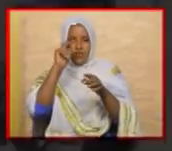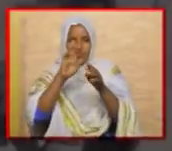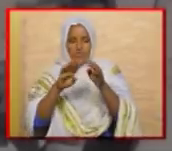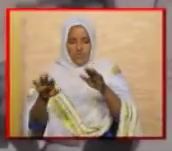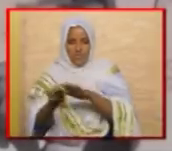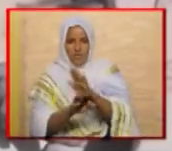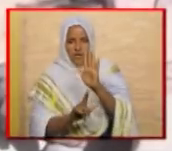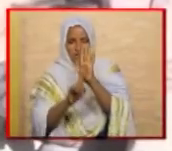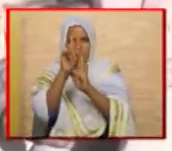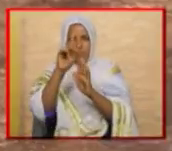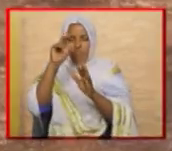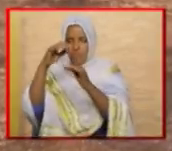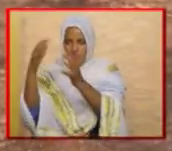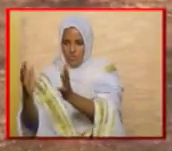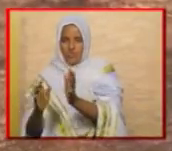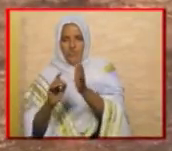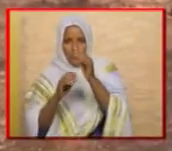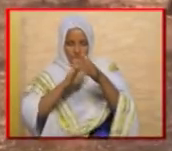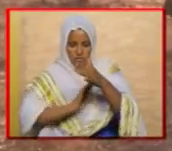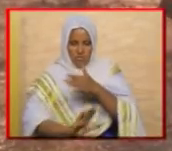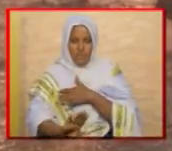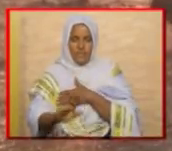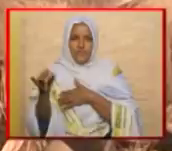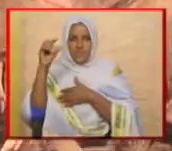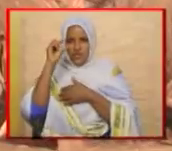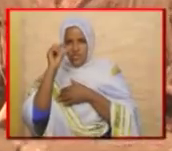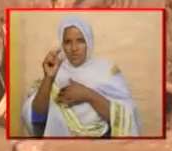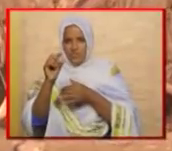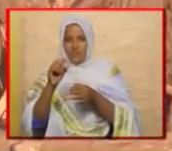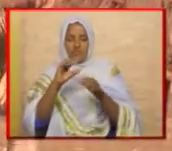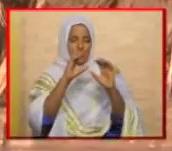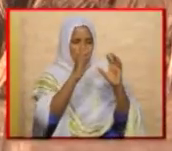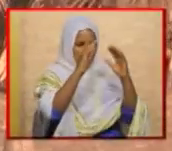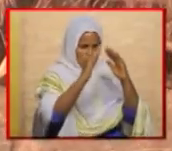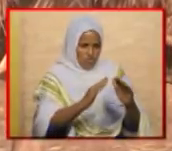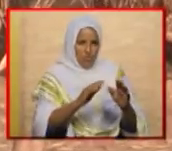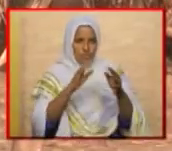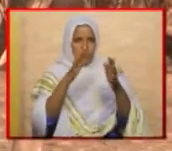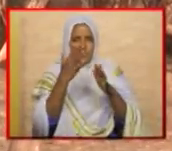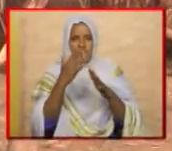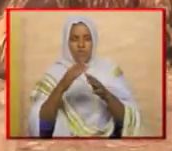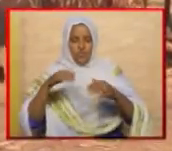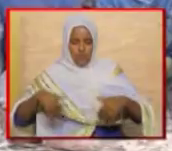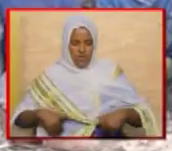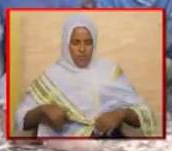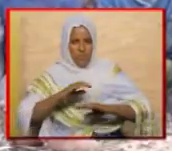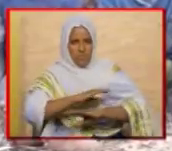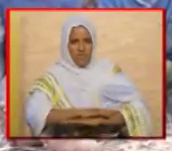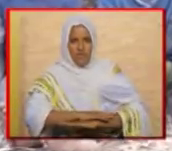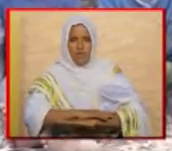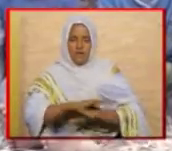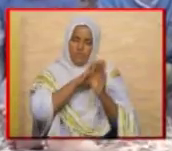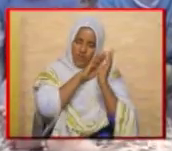ከዱር ስር አድጌ በዱር ተወልጄ ትንሽ ጎጆ መሳይ ወገም ማሳረፊያ